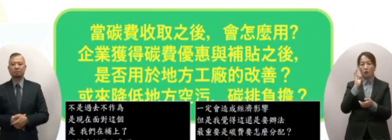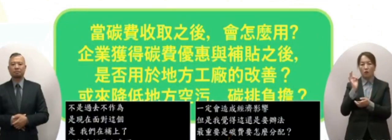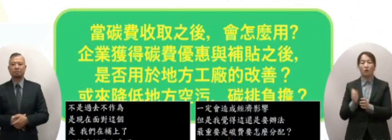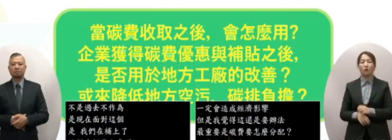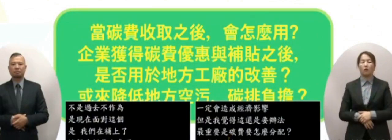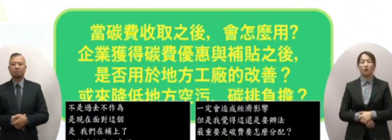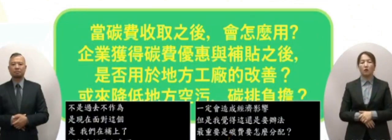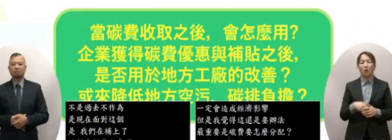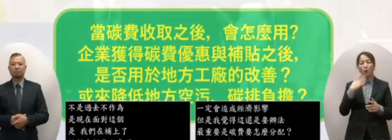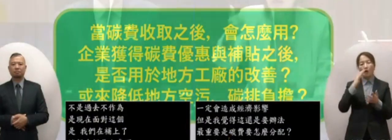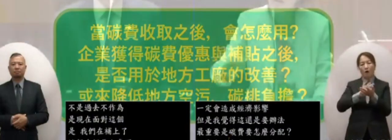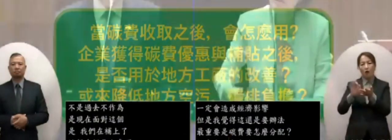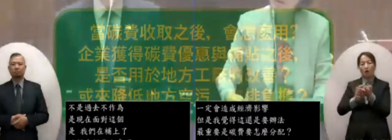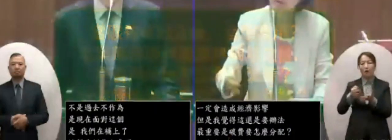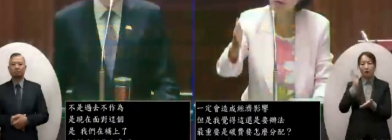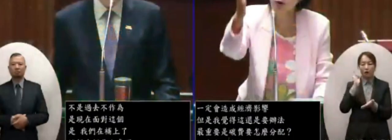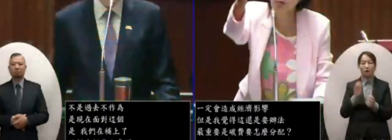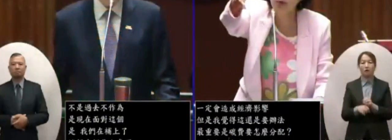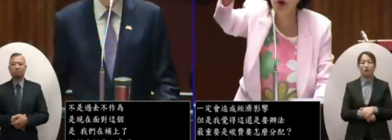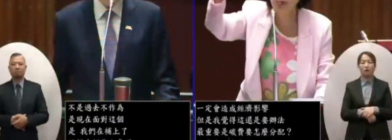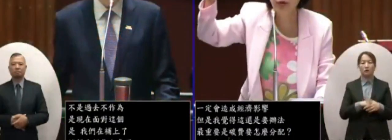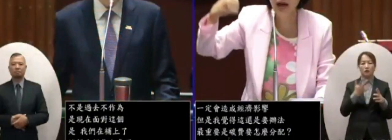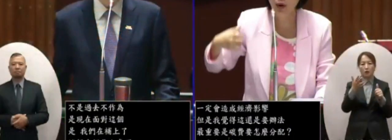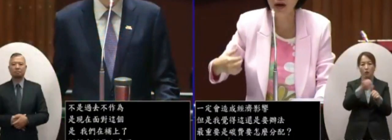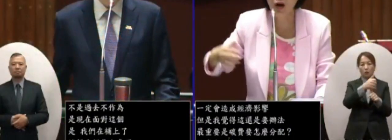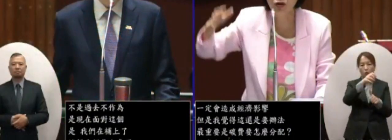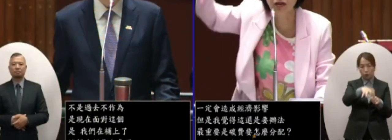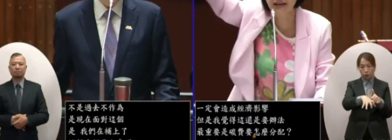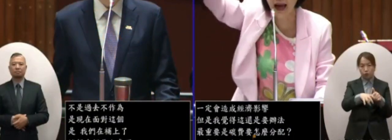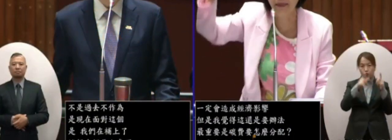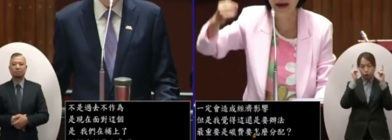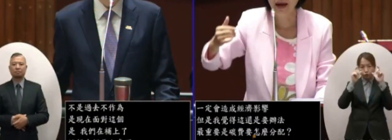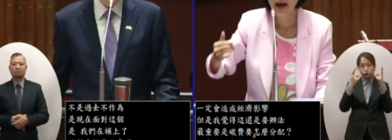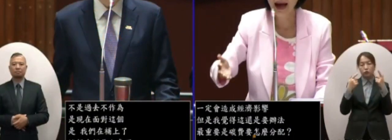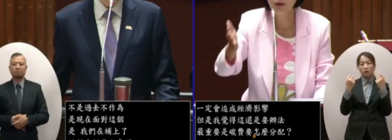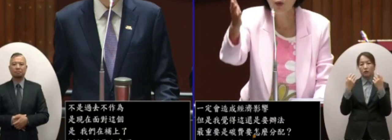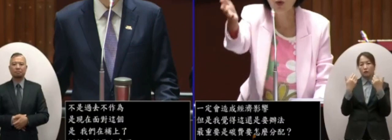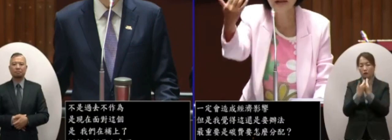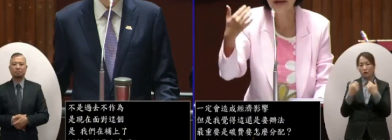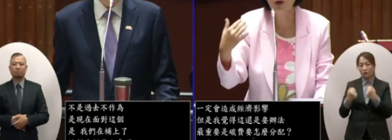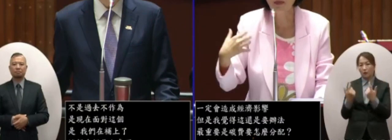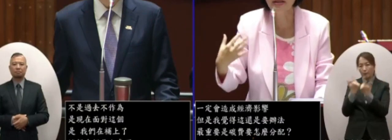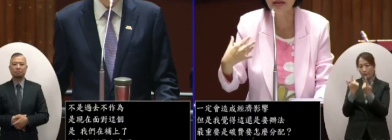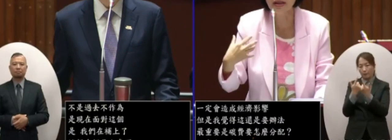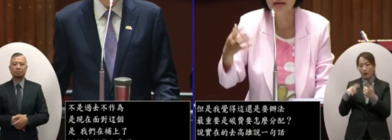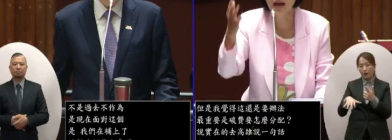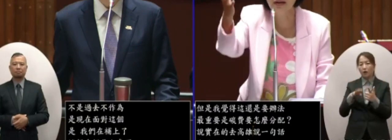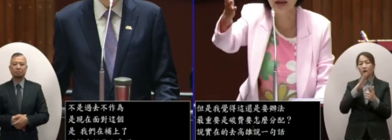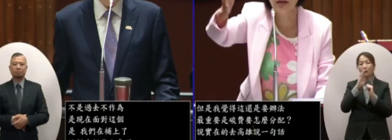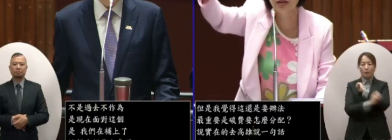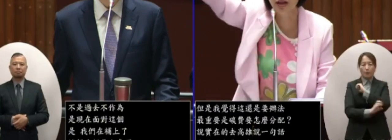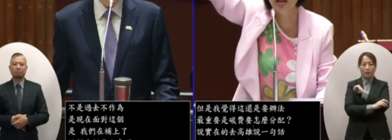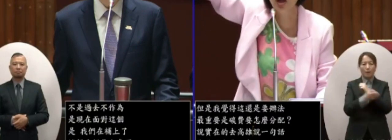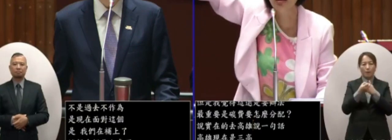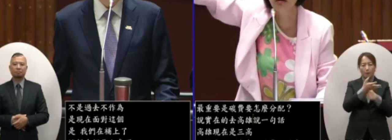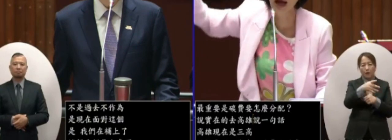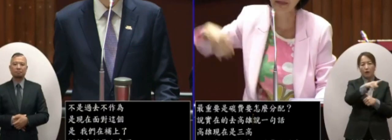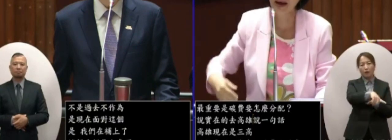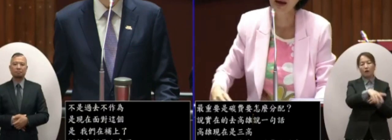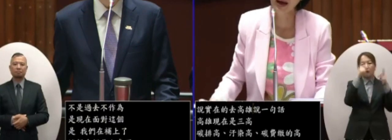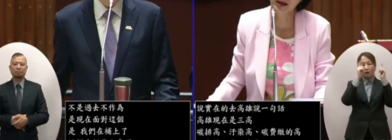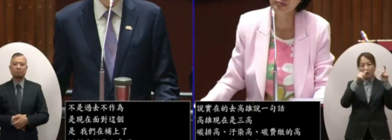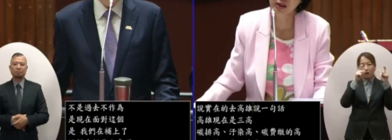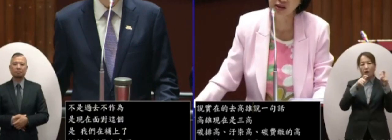么多，到时候总部都不在我们高雄，就在台北，啊，污染给我们吸，然后呢，钱缴到台北，啊，那干不得